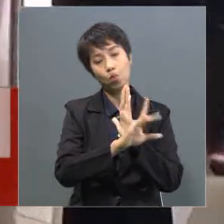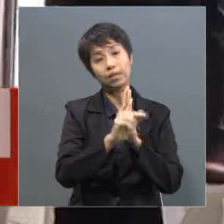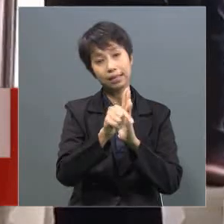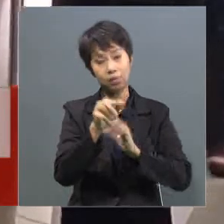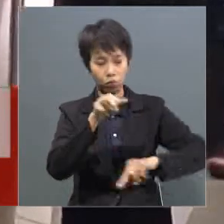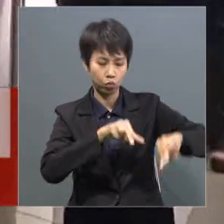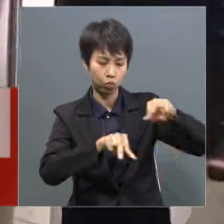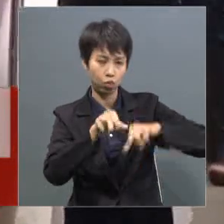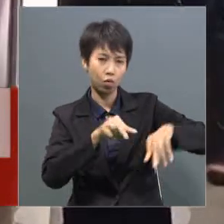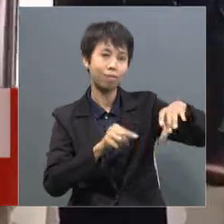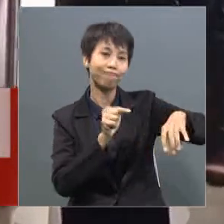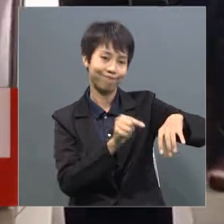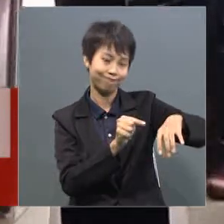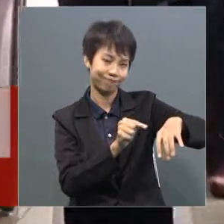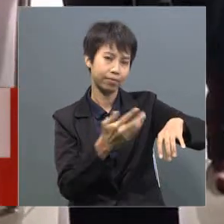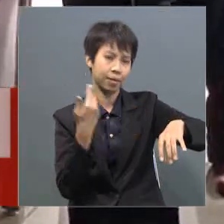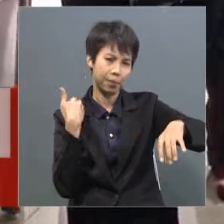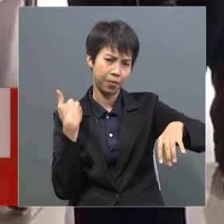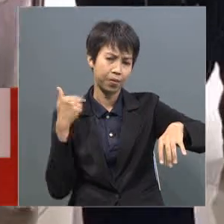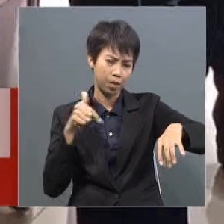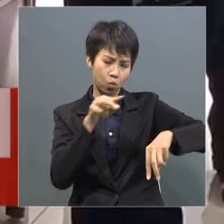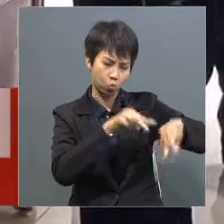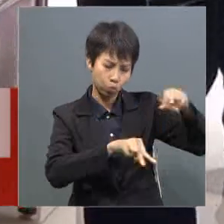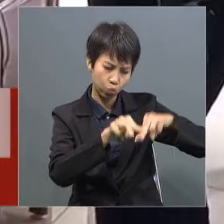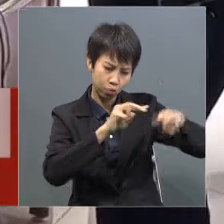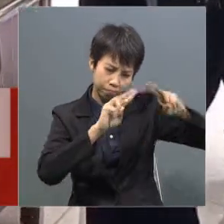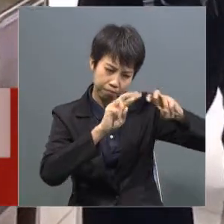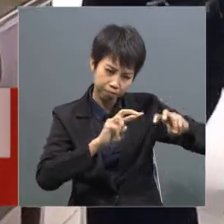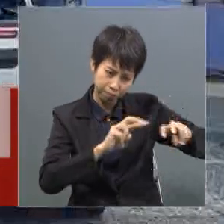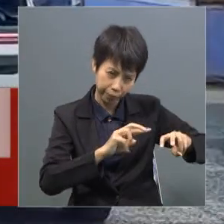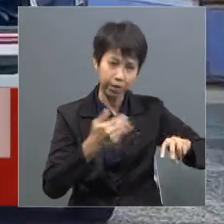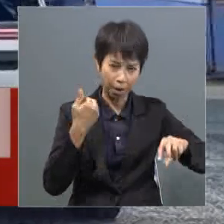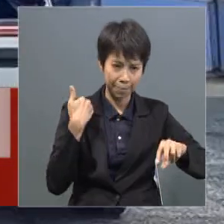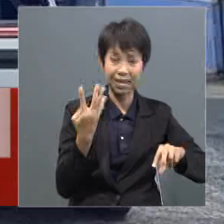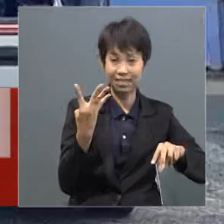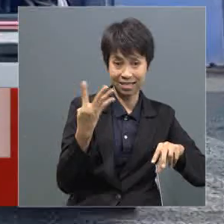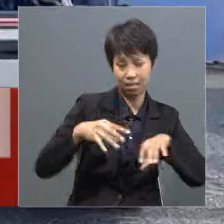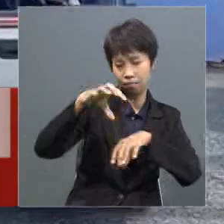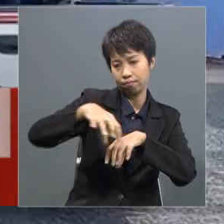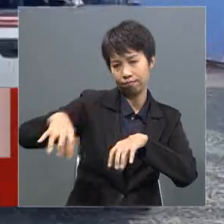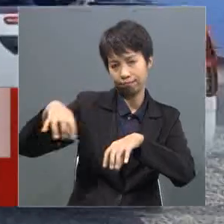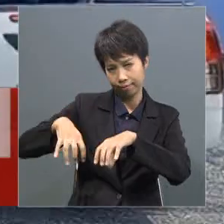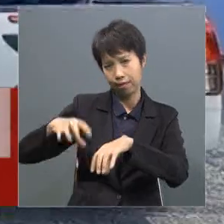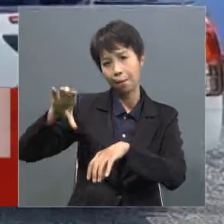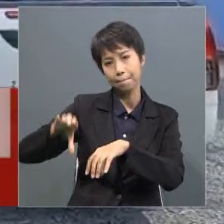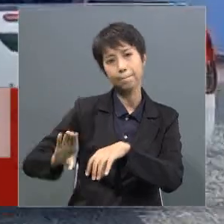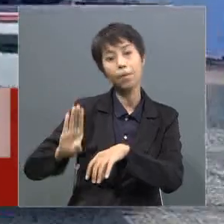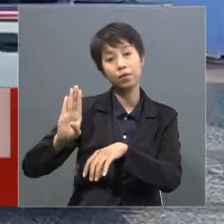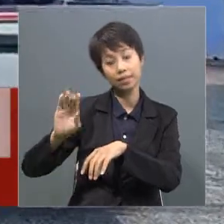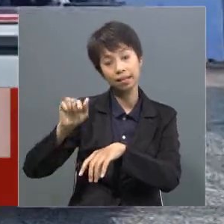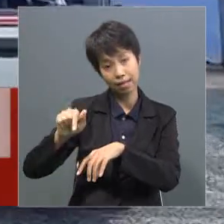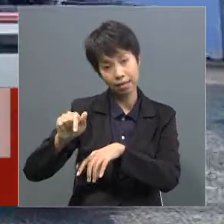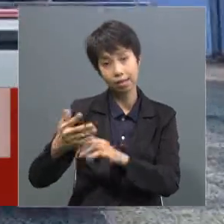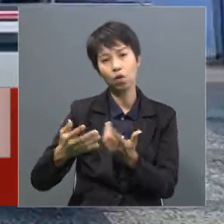ดนี้เป็น1ใน5จุดค่ะที่ทาง DSI เข้าตรวจค้นโดยอีก4จุดที่ตรวจค้นคือที่บริษัทสิทาโลจิสติกจำกัดอยู่